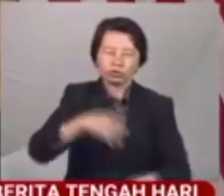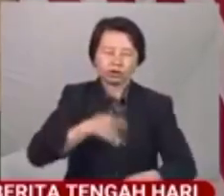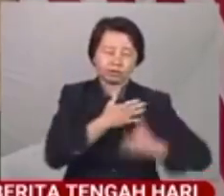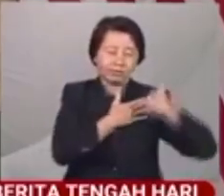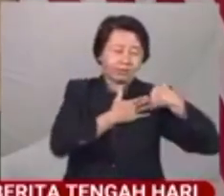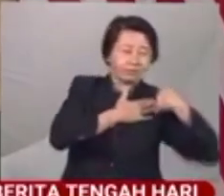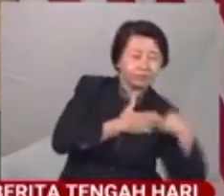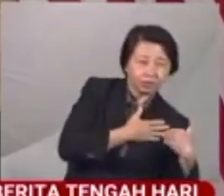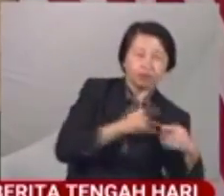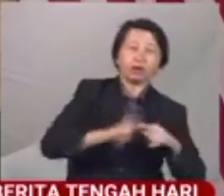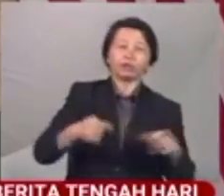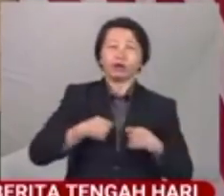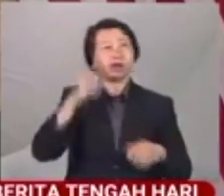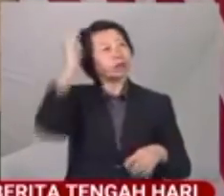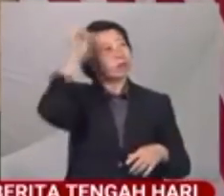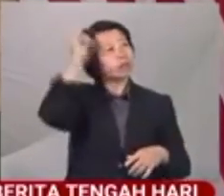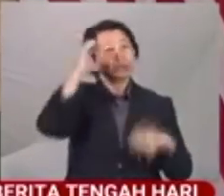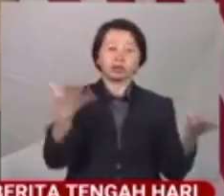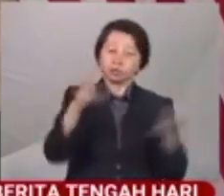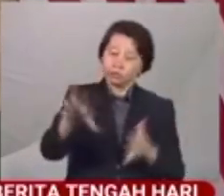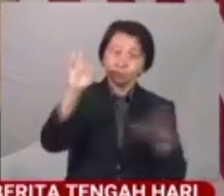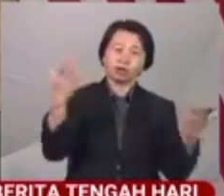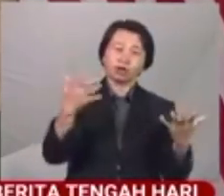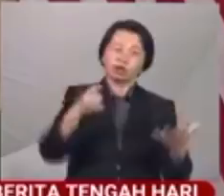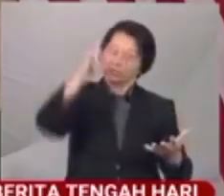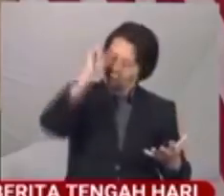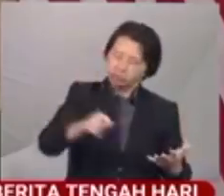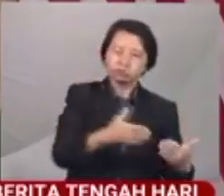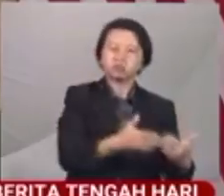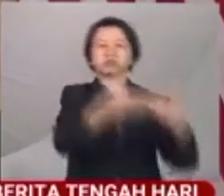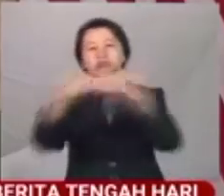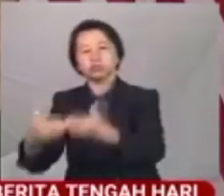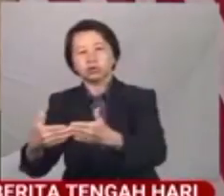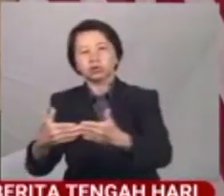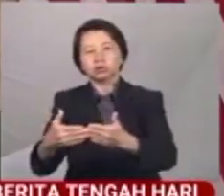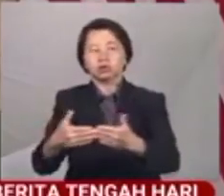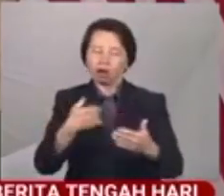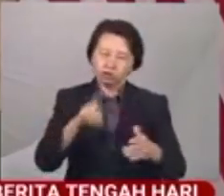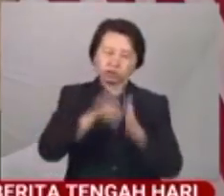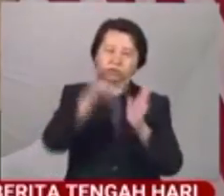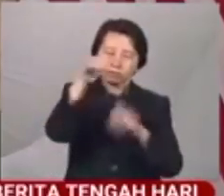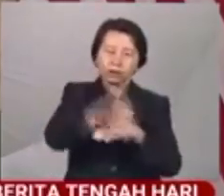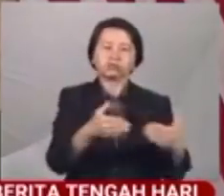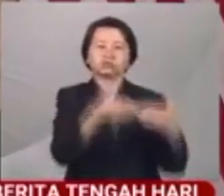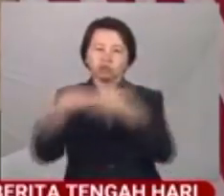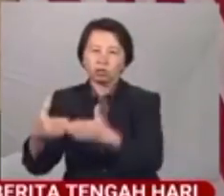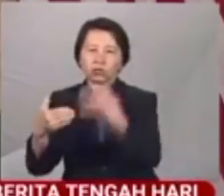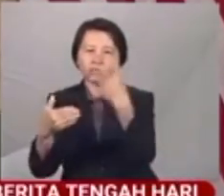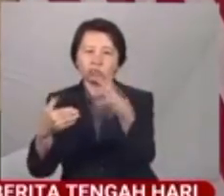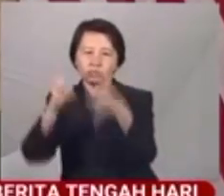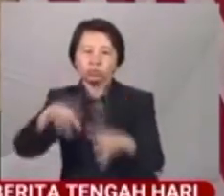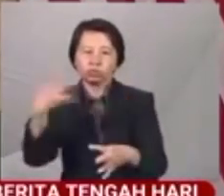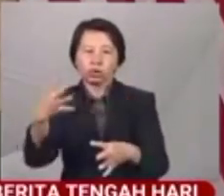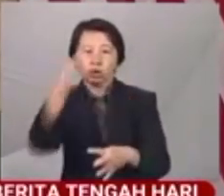Mbak don't have choice headstand the moment controller for your safety Hai